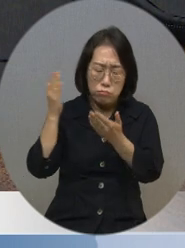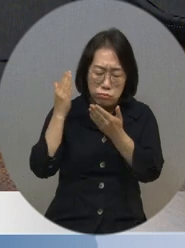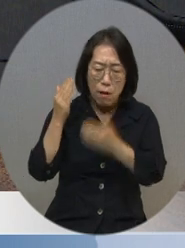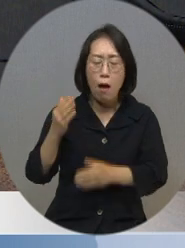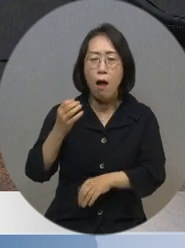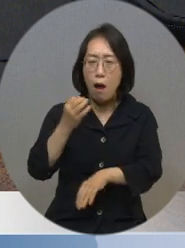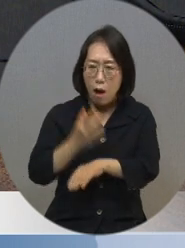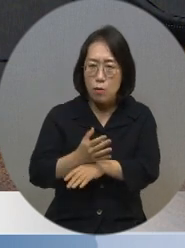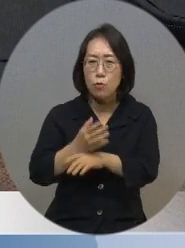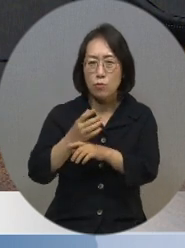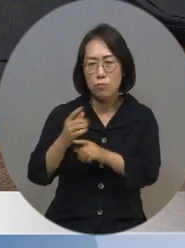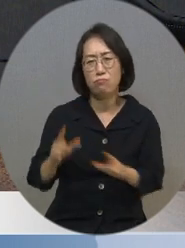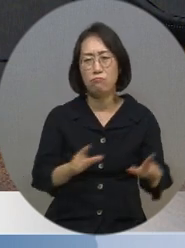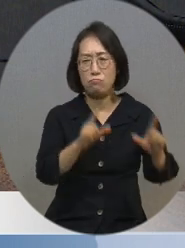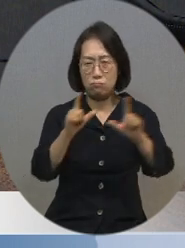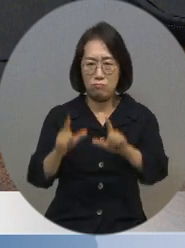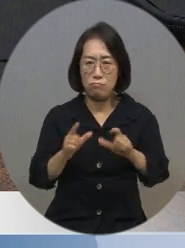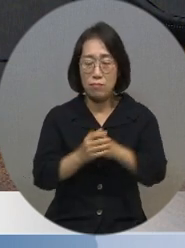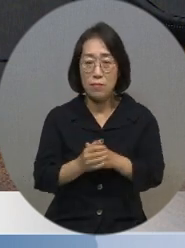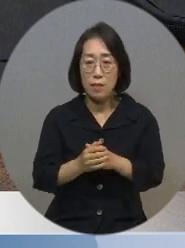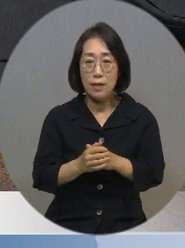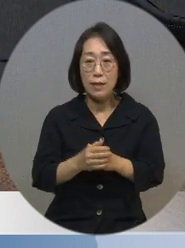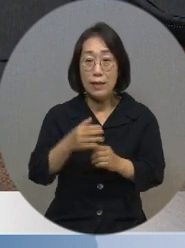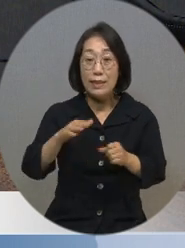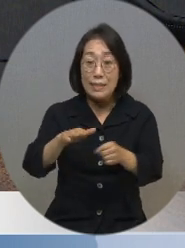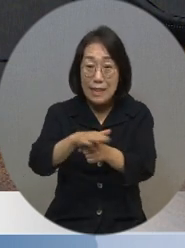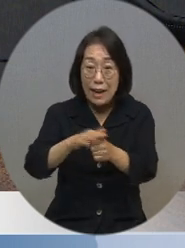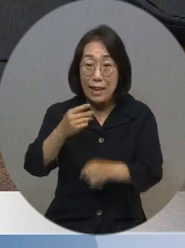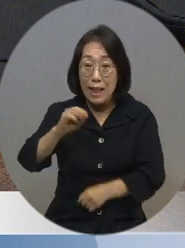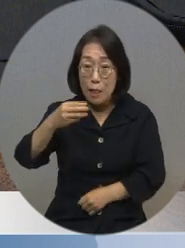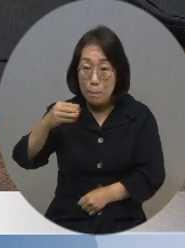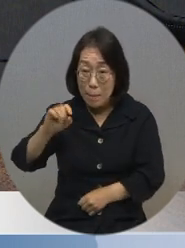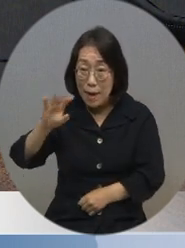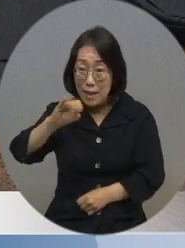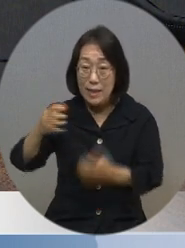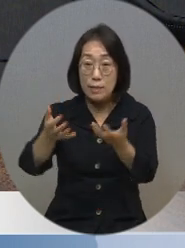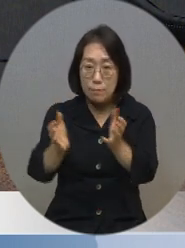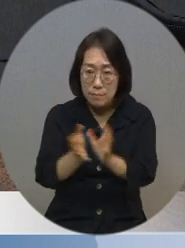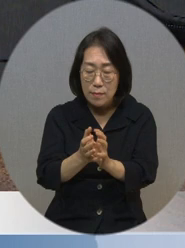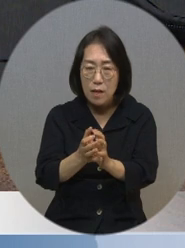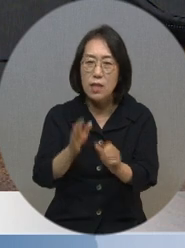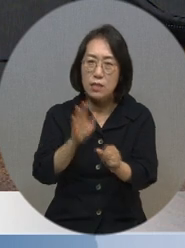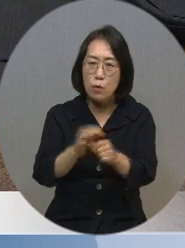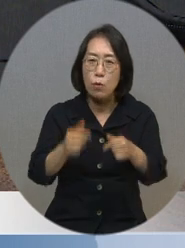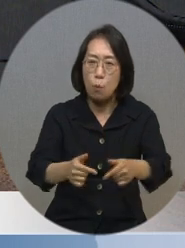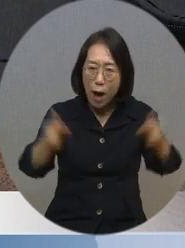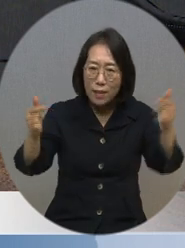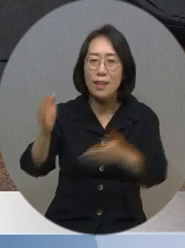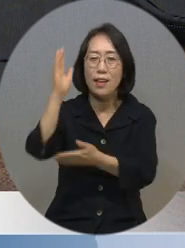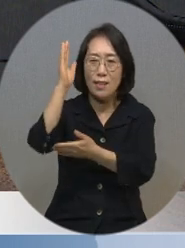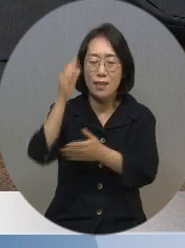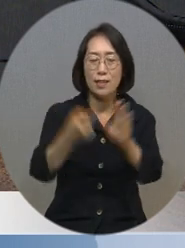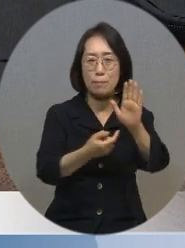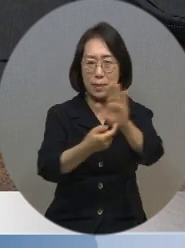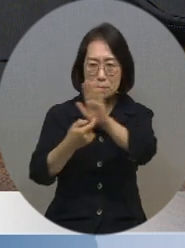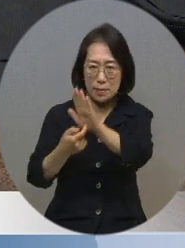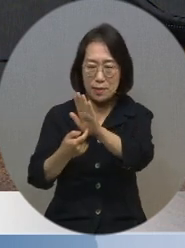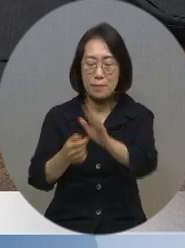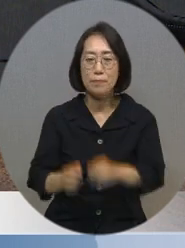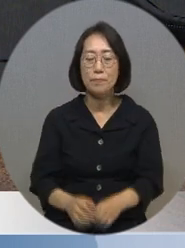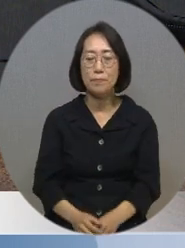건데요. 이에 사회복지단체 사랑의 달팽이가 인공와우 지원 확대를 외치고 있습니다. 자세한 내용 김은별